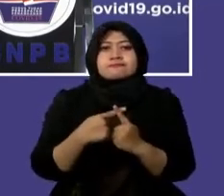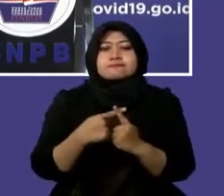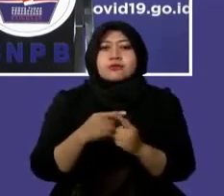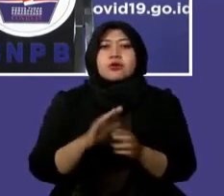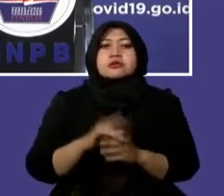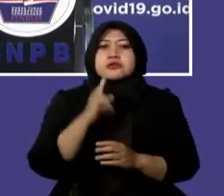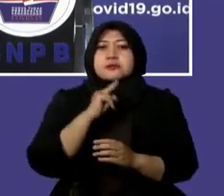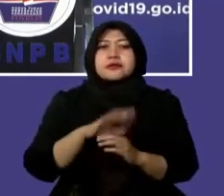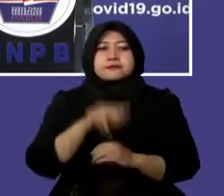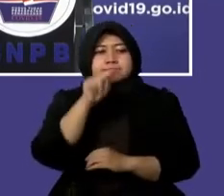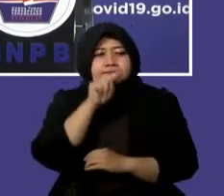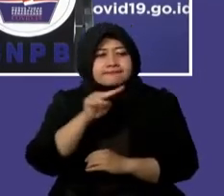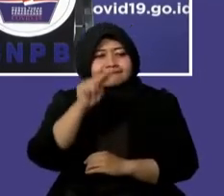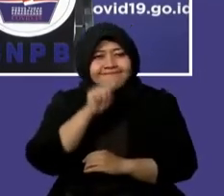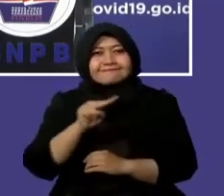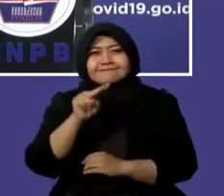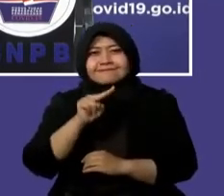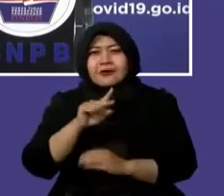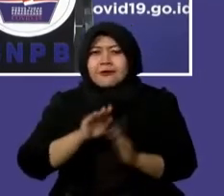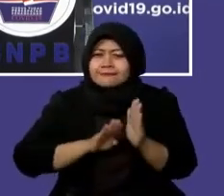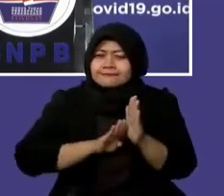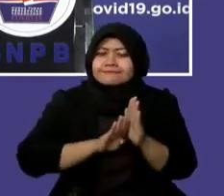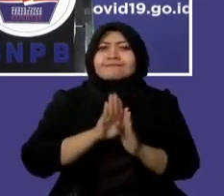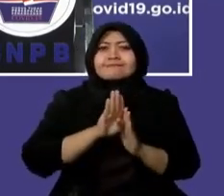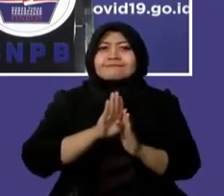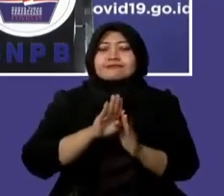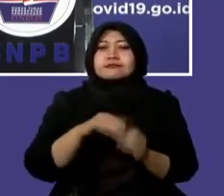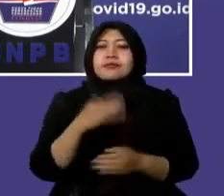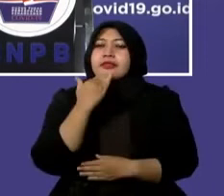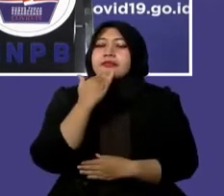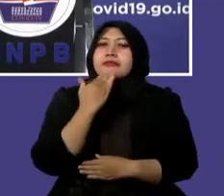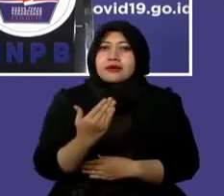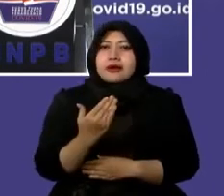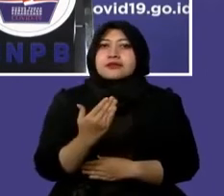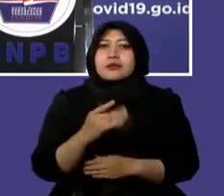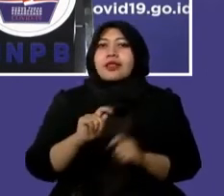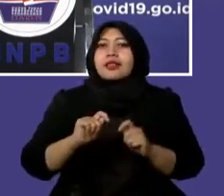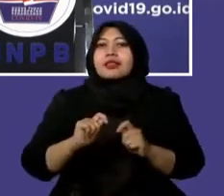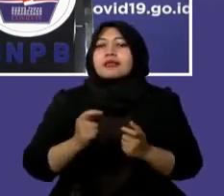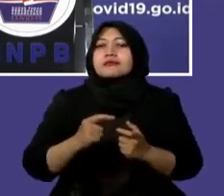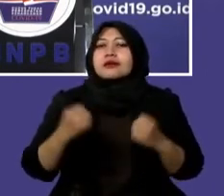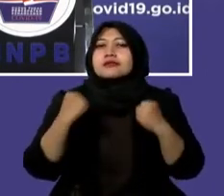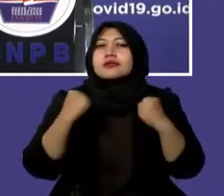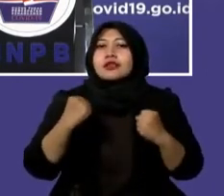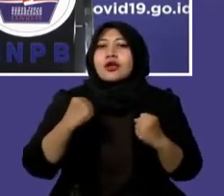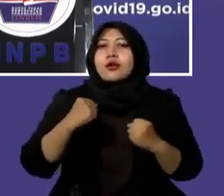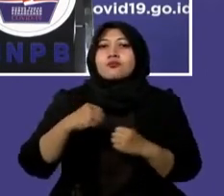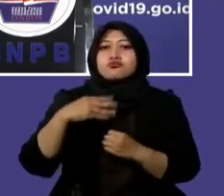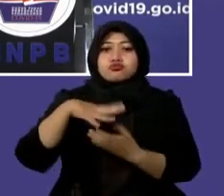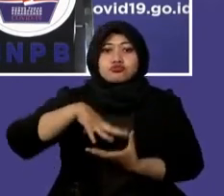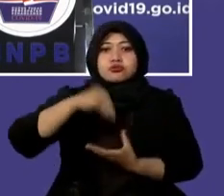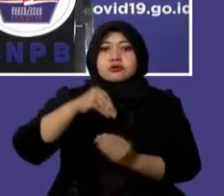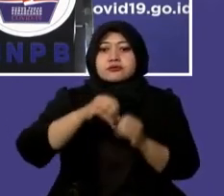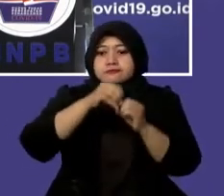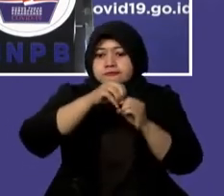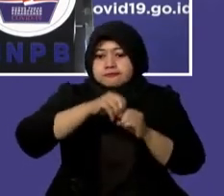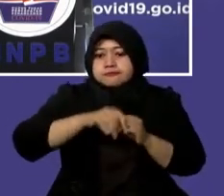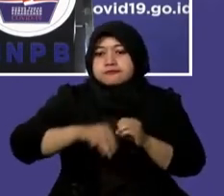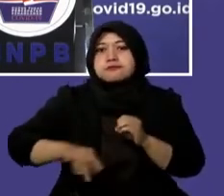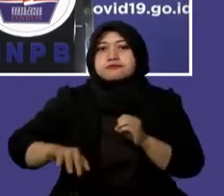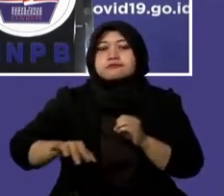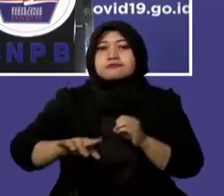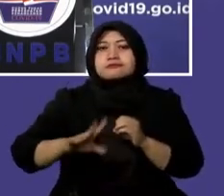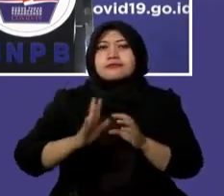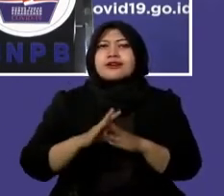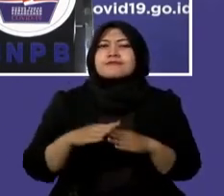menunjukkan aktivitas tracing yang meningkat. Terima kasih kepada semua tenaga kesehatan dari pusat sampai daerah yang